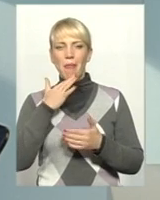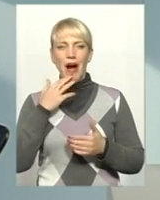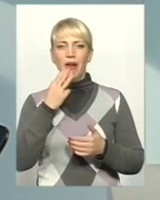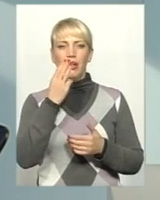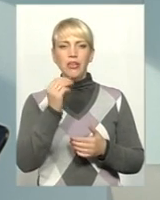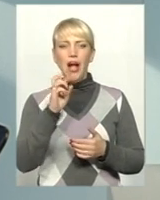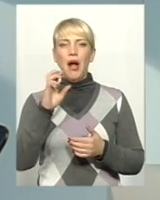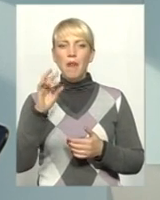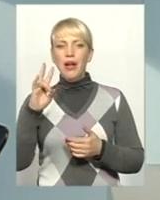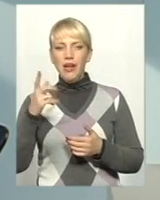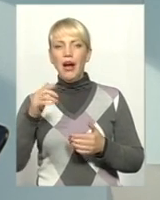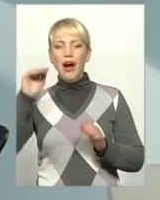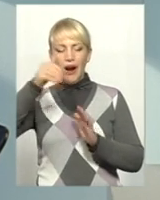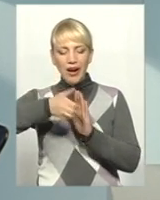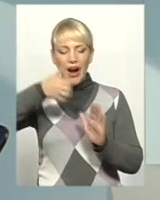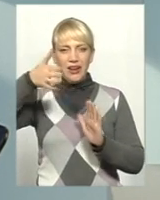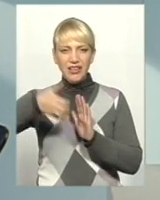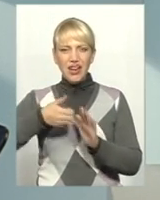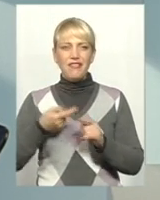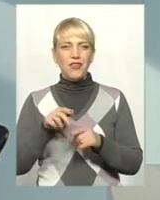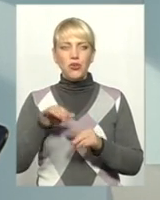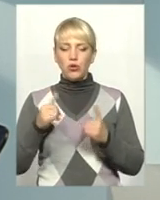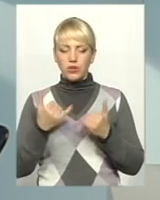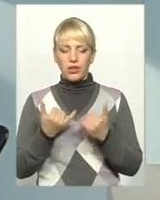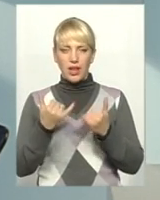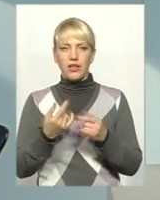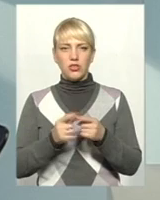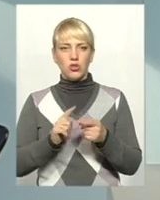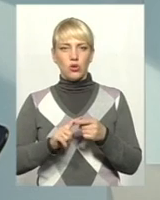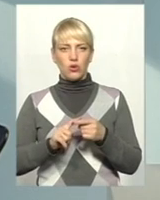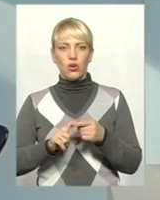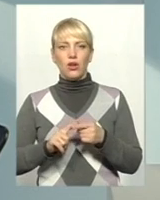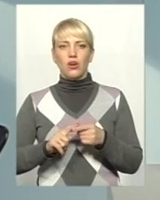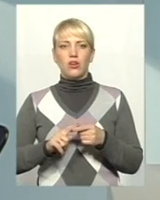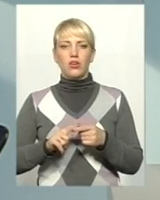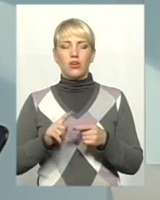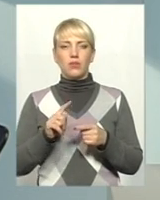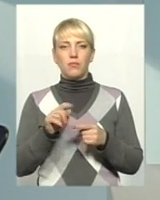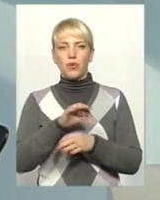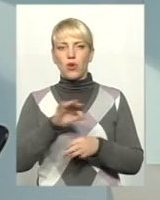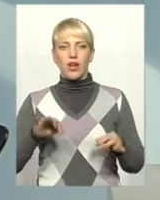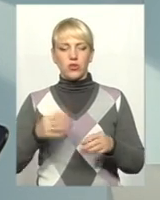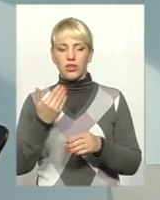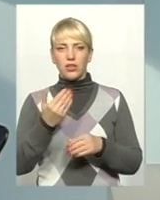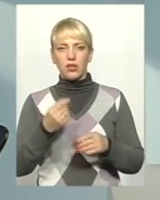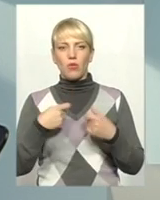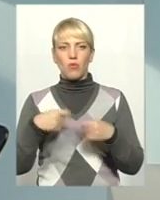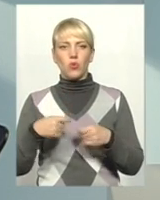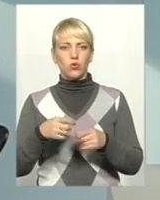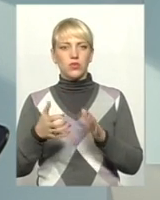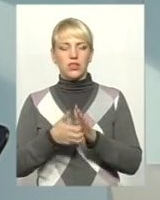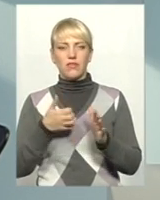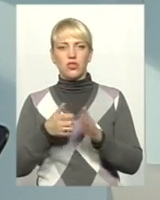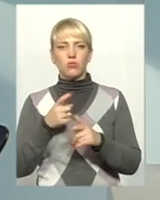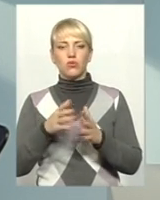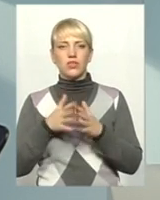то для цього проєкту, мабуть, якщо вони запрацюють всі разом, їхній продукції не вистачить. Чому? Тому що самі великі кар'єри в області